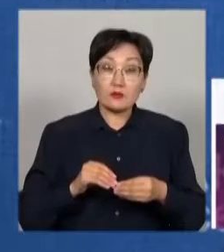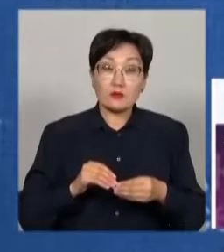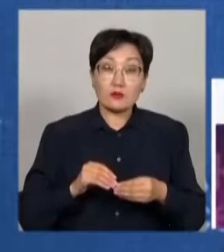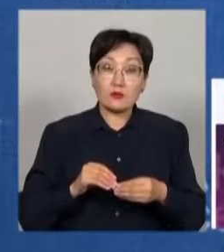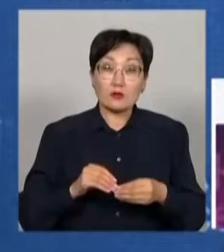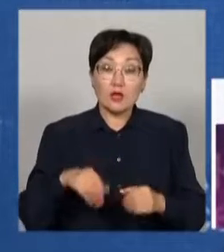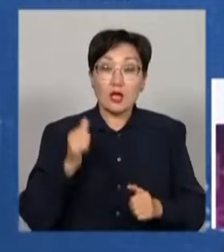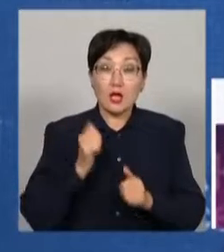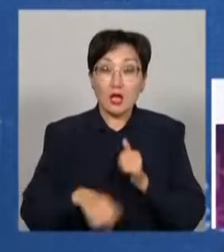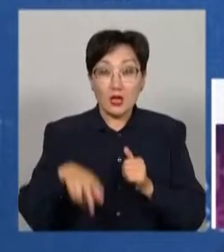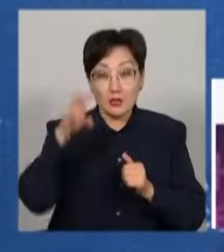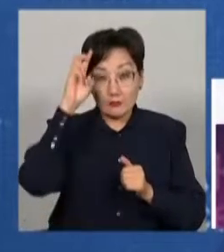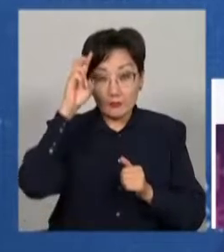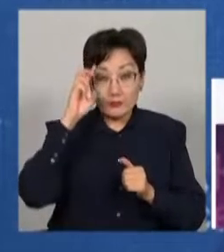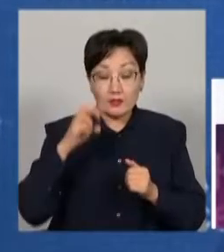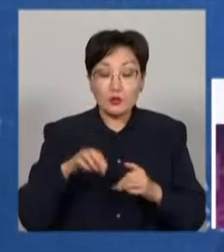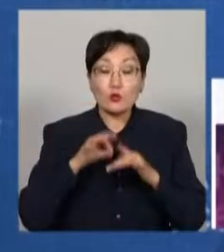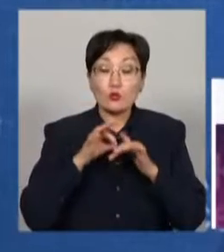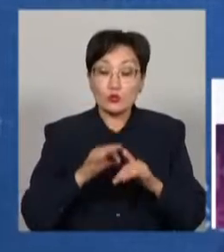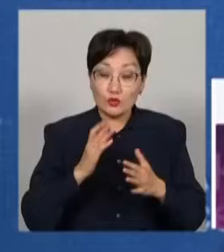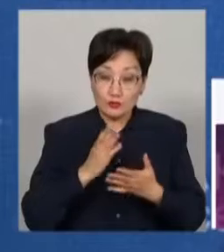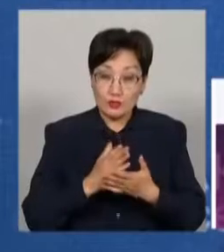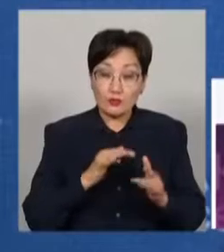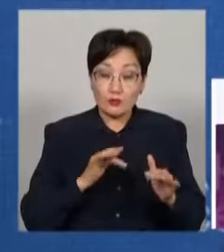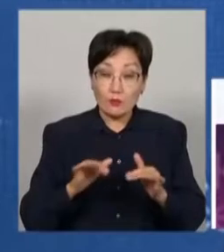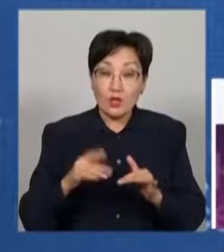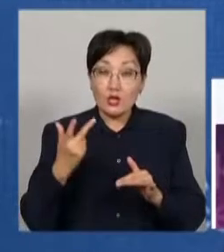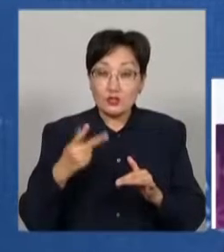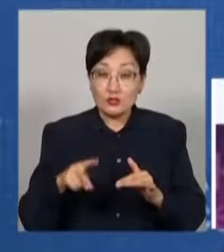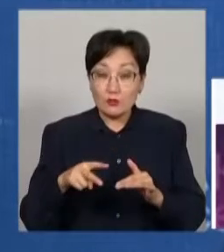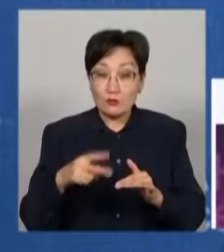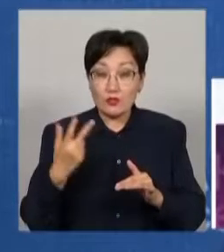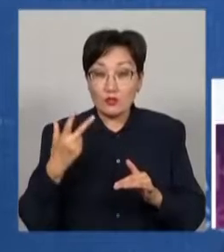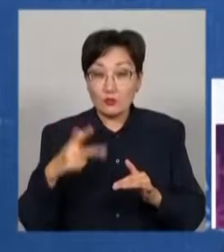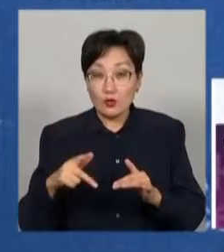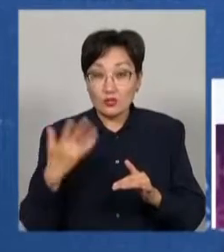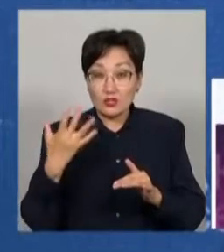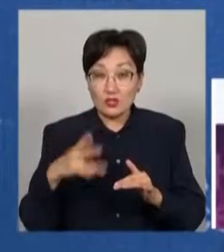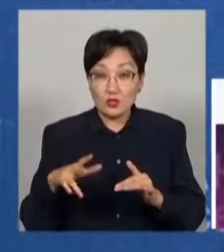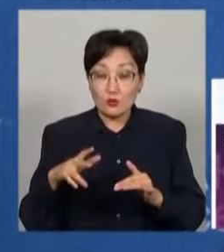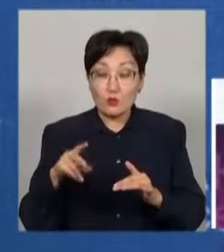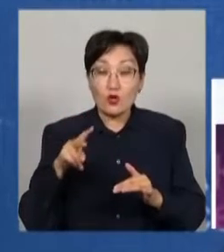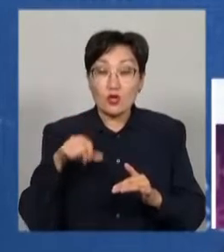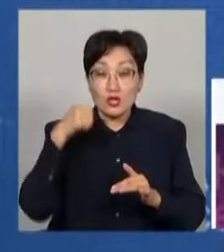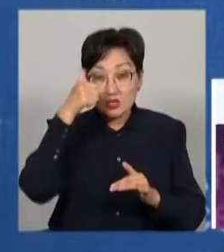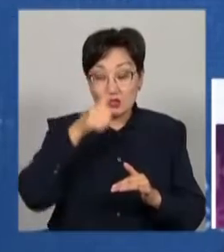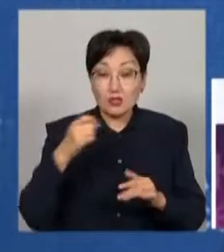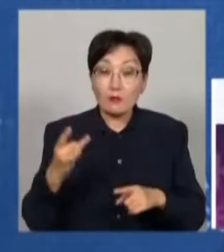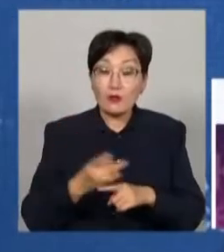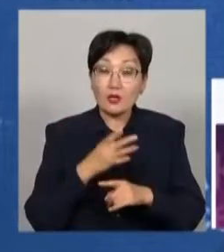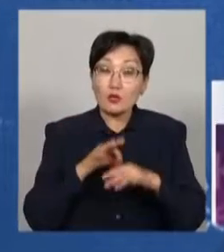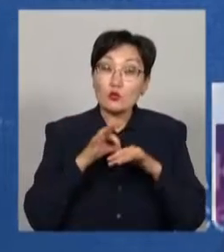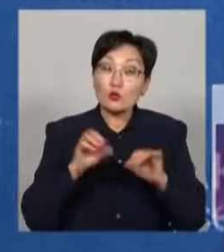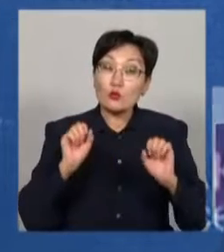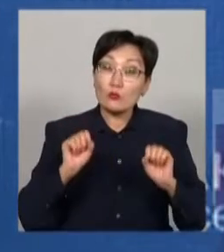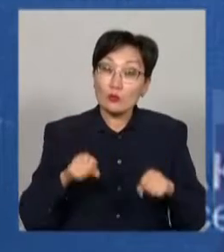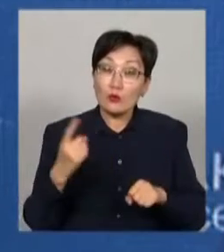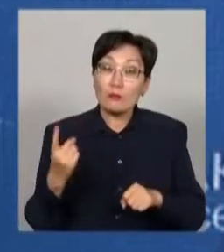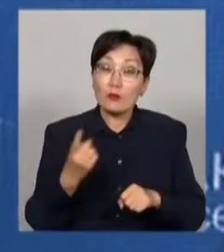әр мемлекетте болады. Ол 20-30-50 жылда бір рет болуы мүмкін. Себебі біз